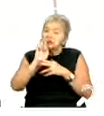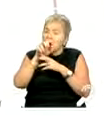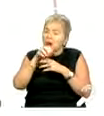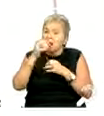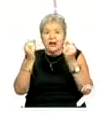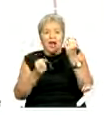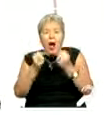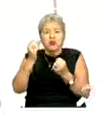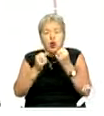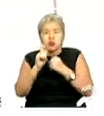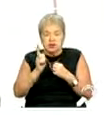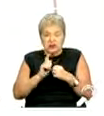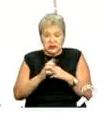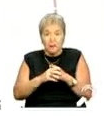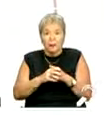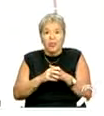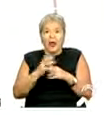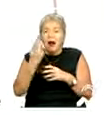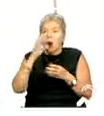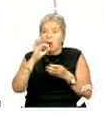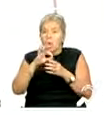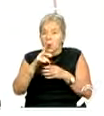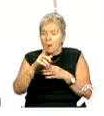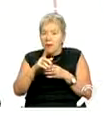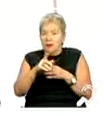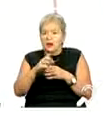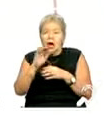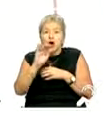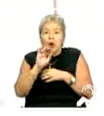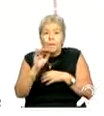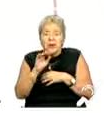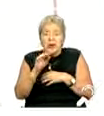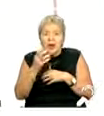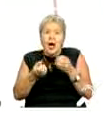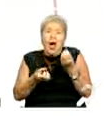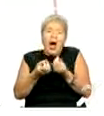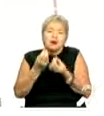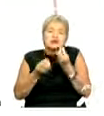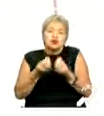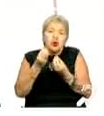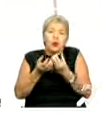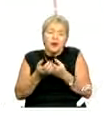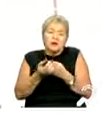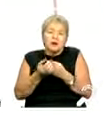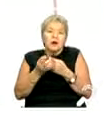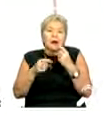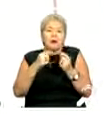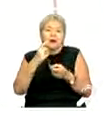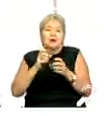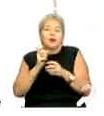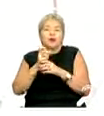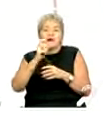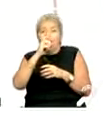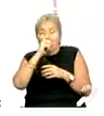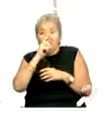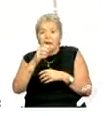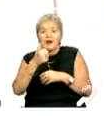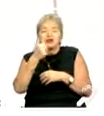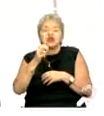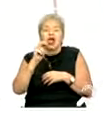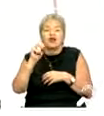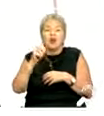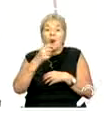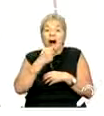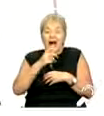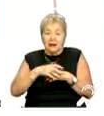într-un autobuz. La un moment dat, aceștia au început să facă glume pe seama bărbatului în vârstă de 69 de ani,